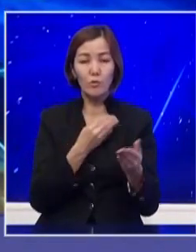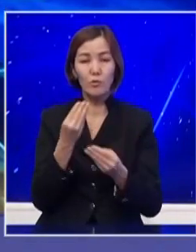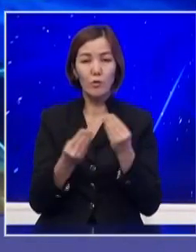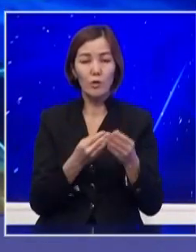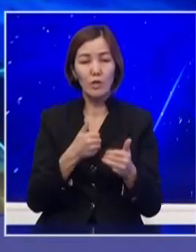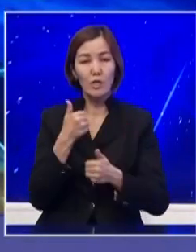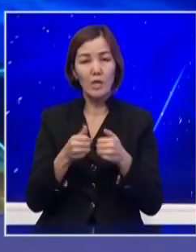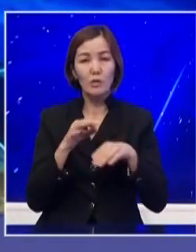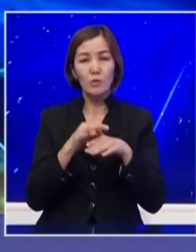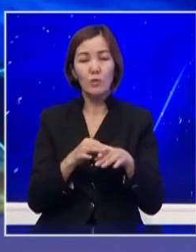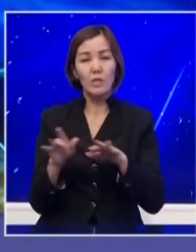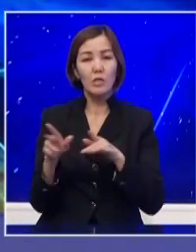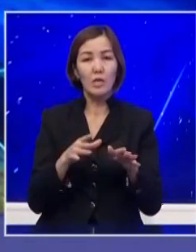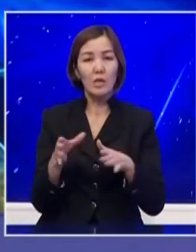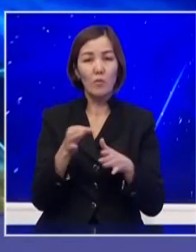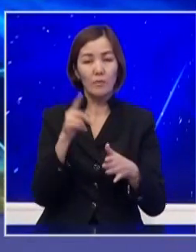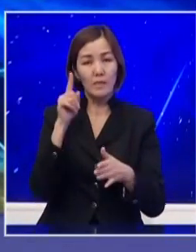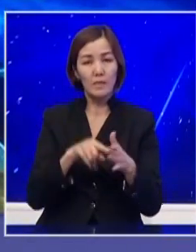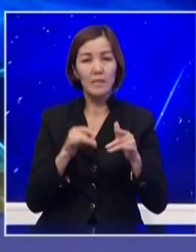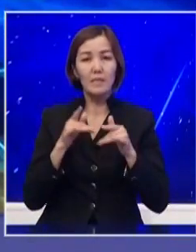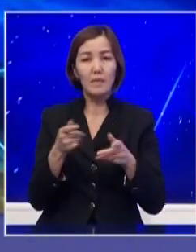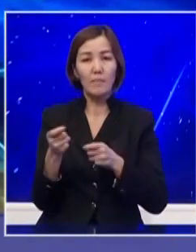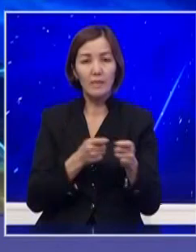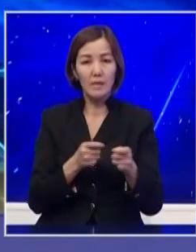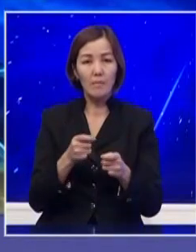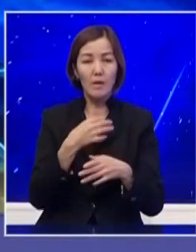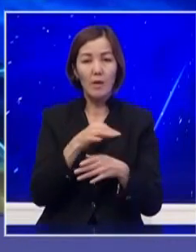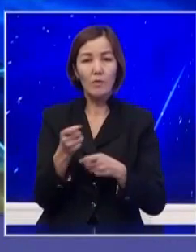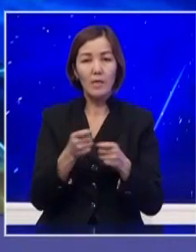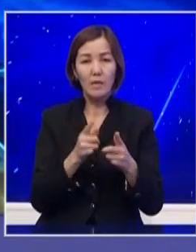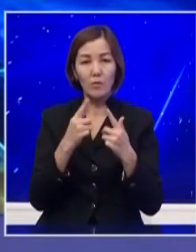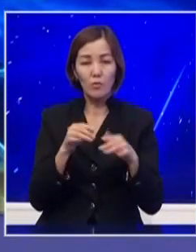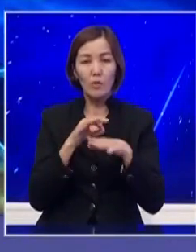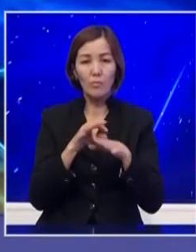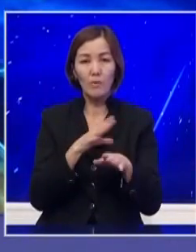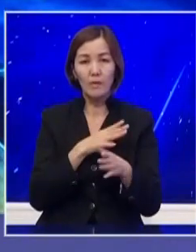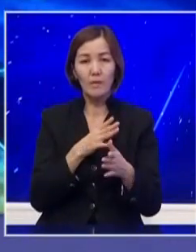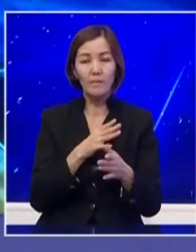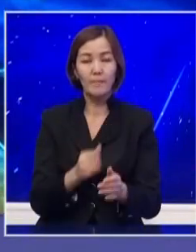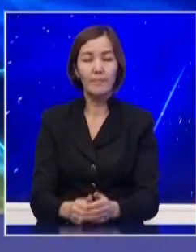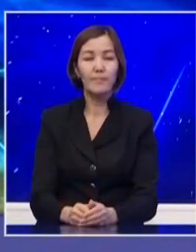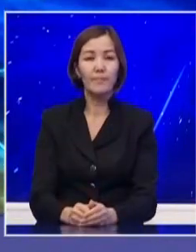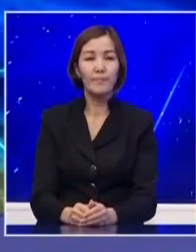түрлерінен жарыс өтті. Шара облыстық дін істері басқармасы мен аудан әкімдігінің ұйытқы болуымен ұйымдастырылды.